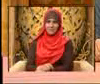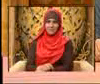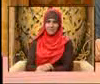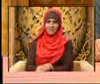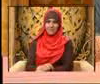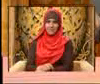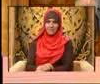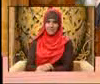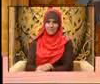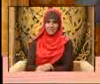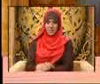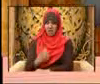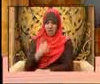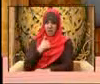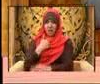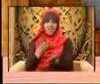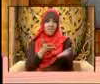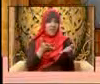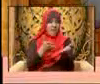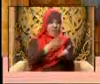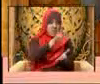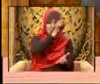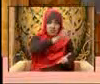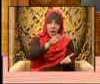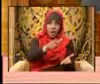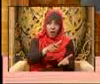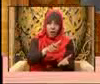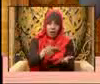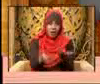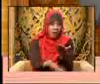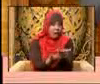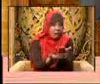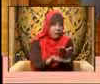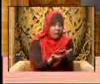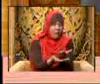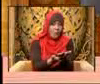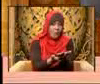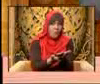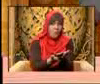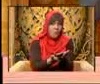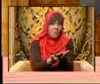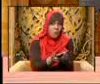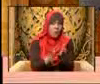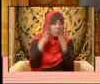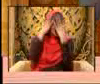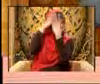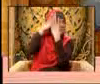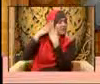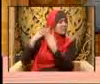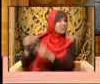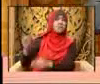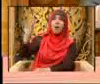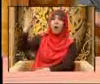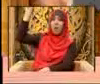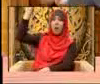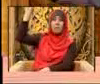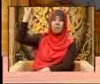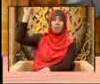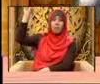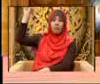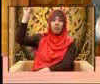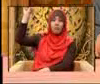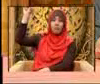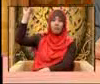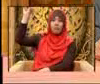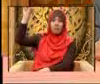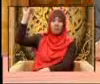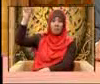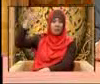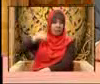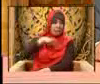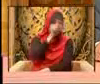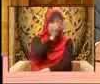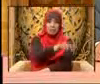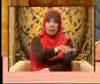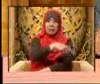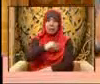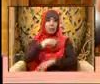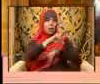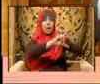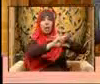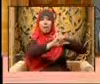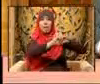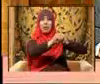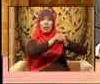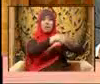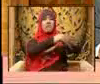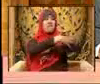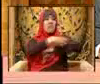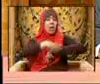المذلة؟ أن يترك الإنسان ربه الذي خلق والذي أعطى والذي منع ويذهب إلى إنسان محتاج إلى ربه